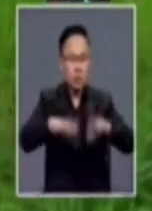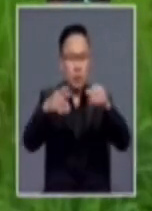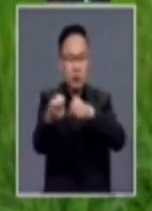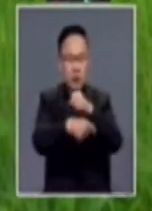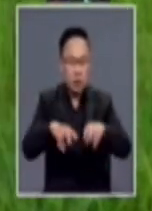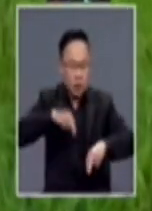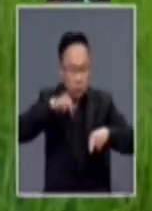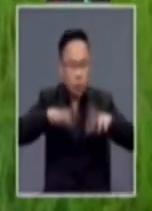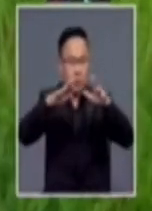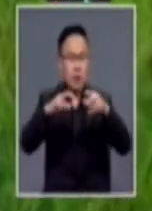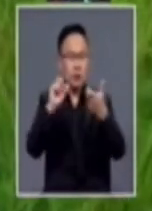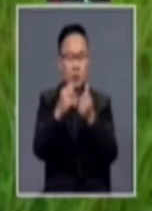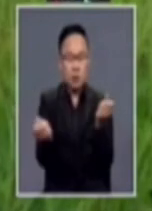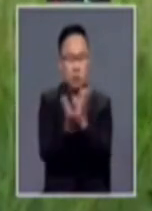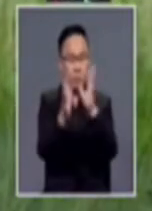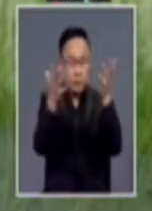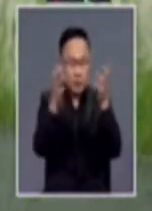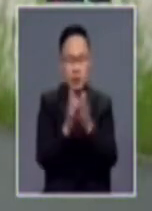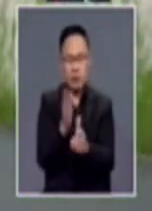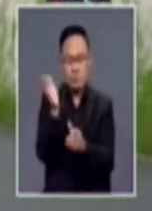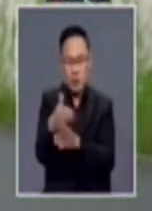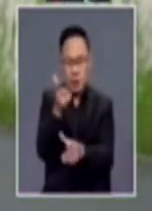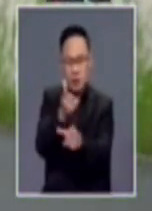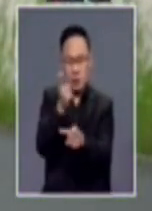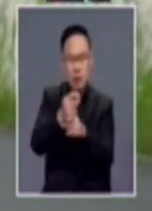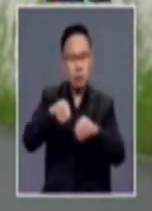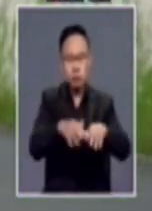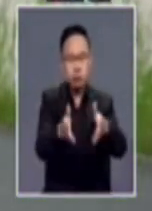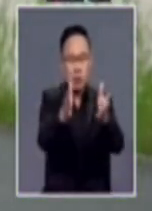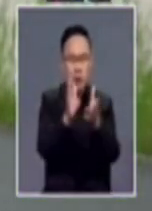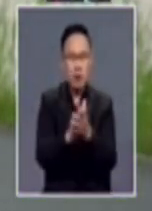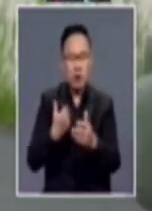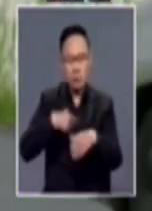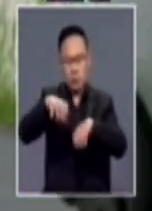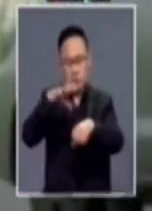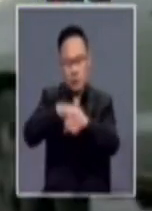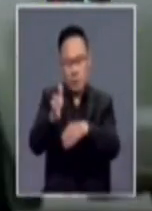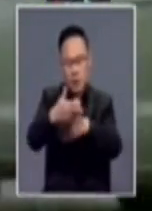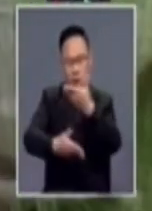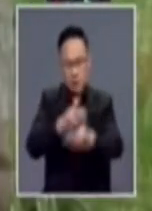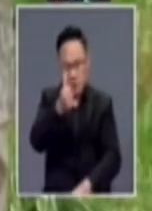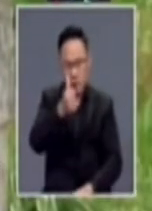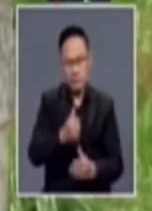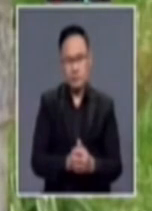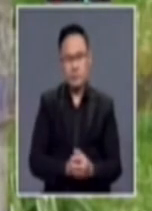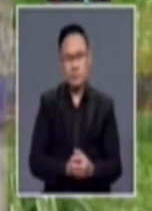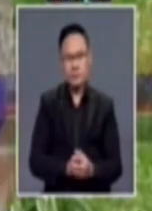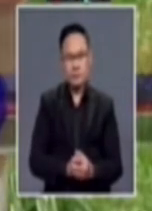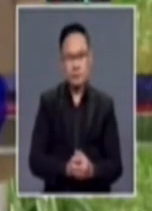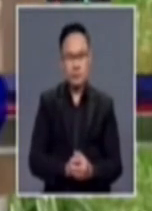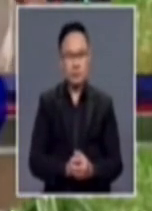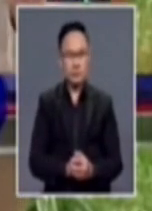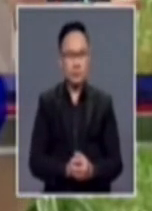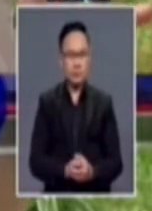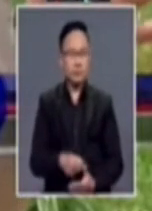สมบูรณ์ทำให้บรรเทาน้ำท่วมขังในพื้นที่บ้านเรือนประชาชนไปได้อย่างดี ชาวนาของเราเนี่ยก็จะเข้